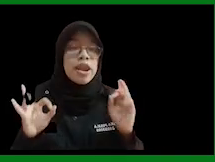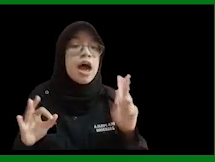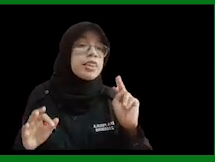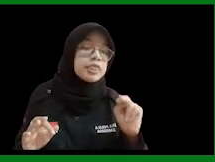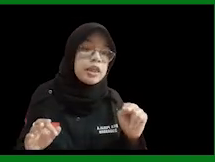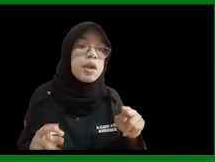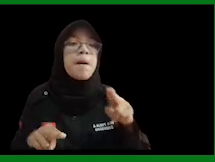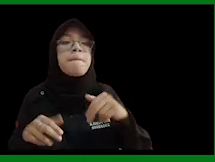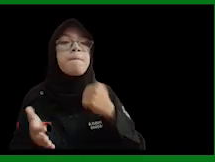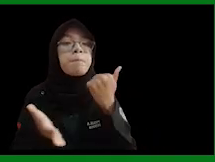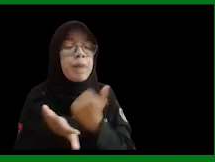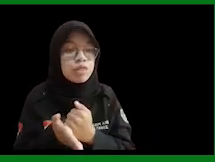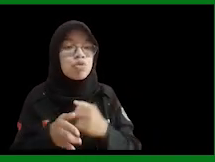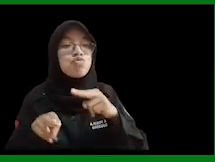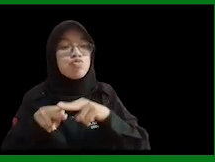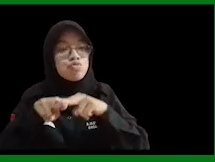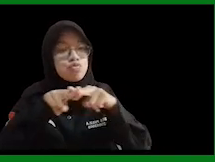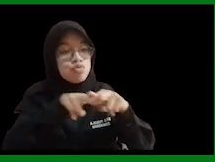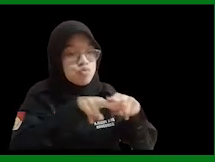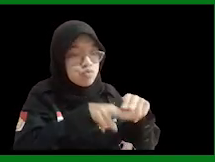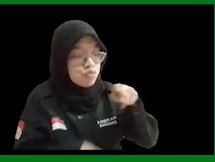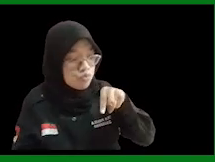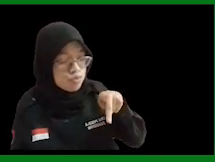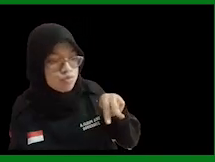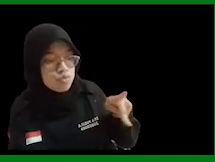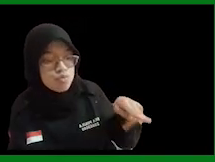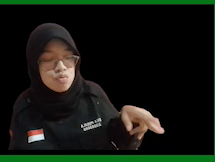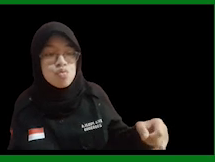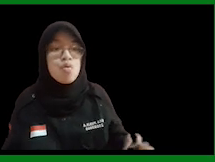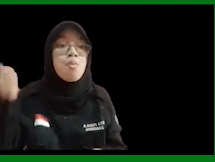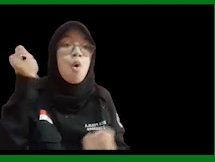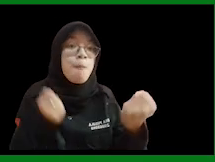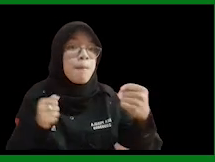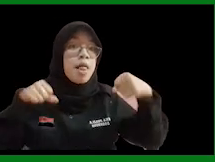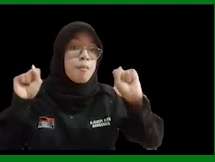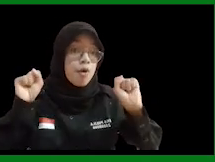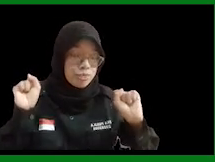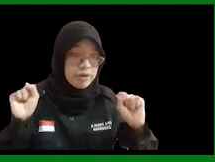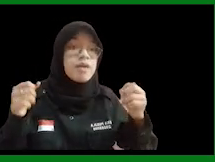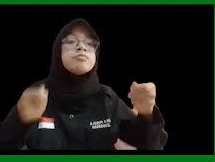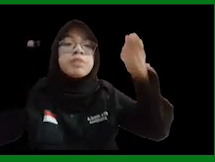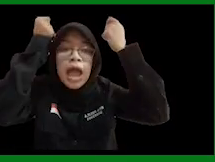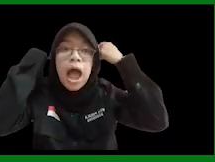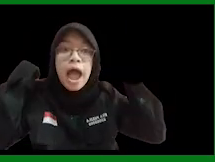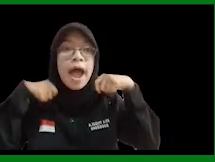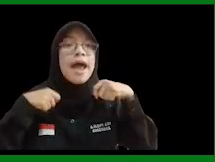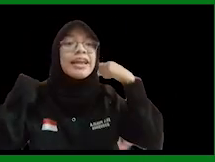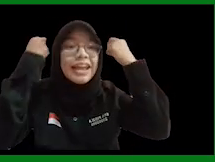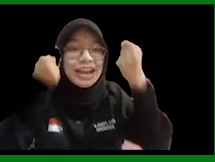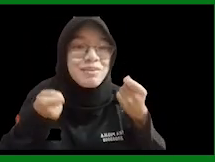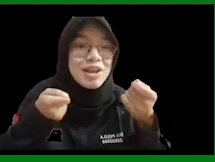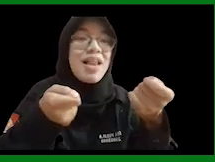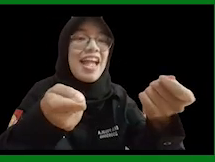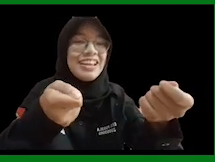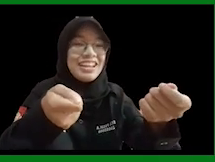Persidangan selesai. Anda akan dibantu kembali menuju kendaraan Anda dengan terlebih dahulu menyerahkan kembali kalung tanda pengenal peserta